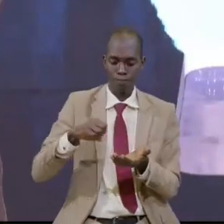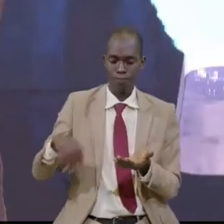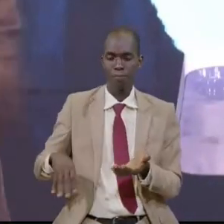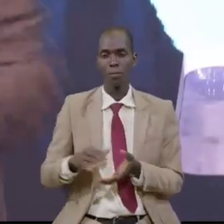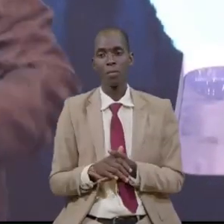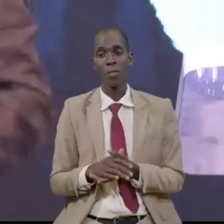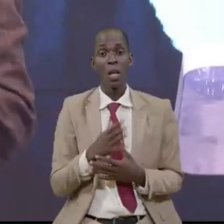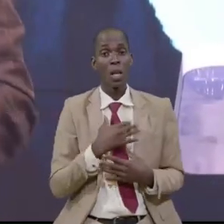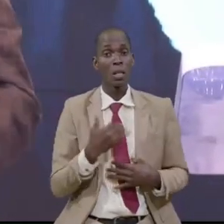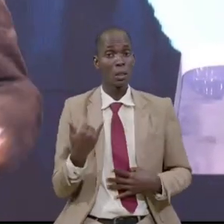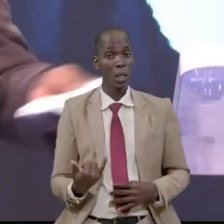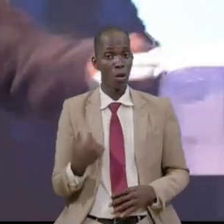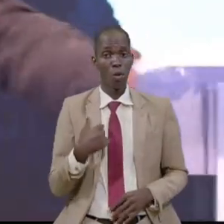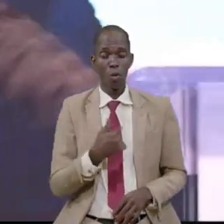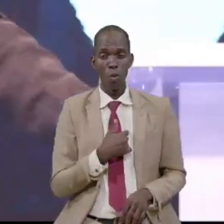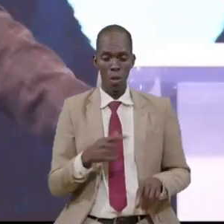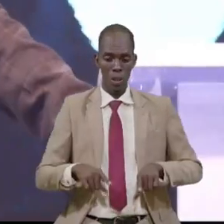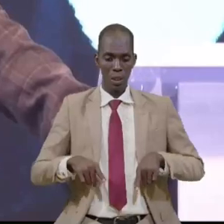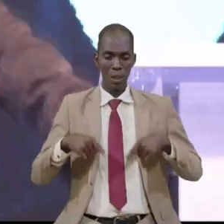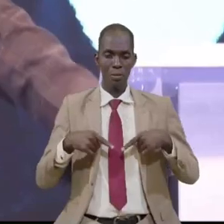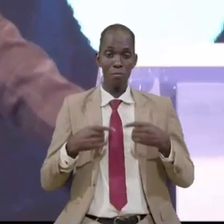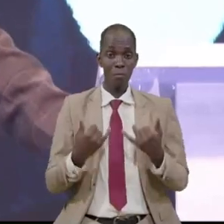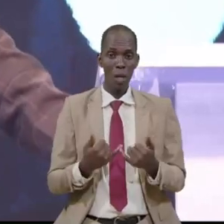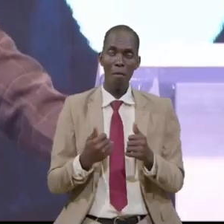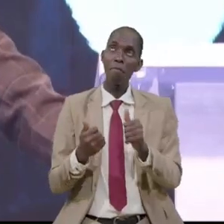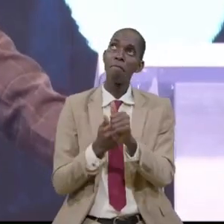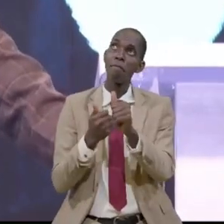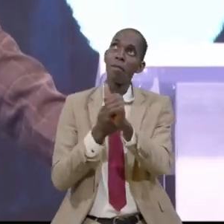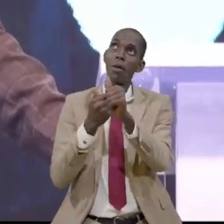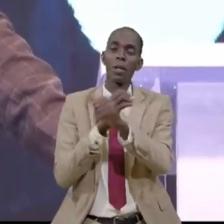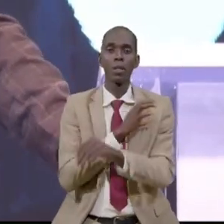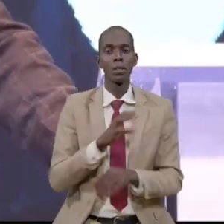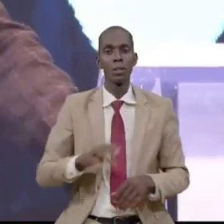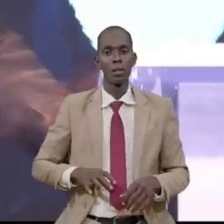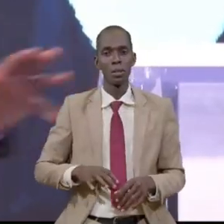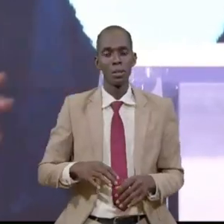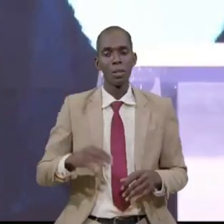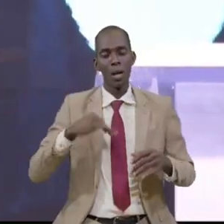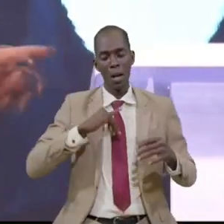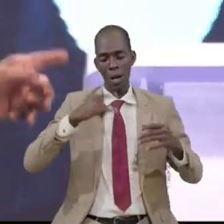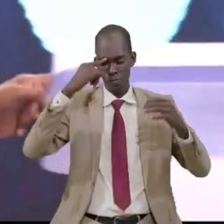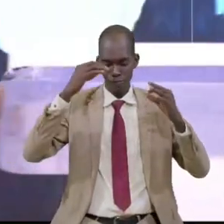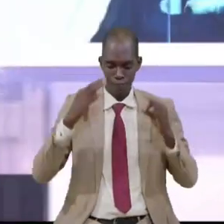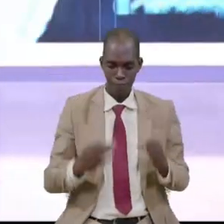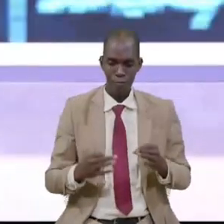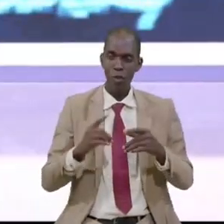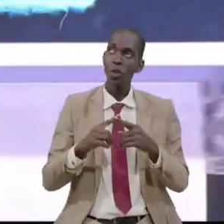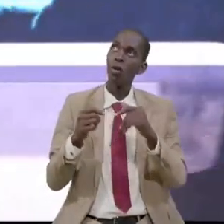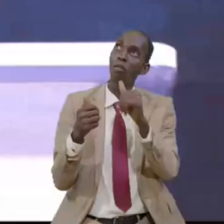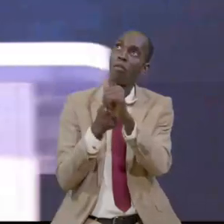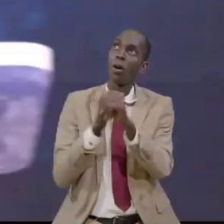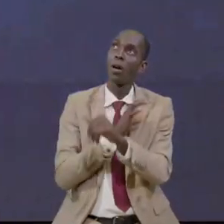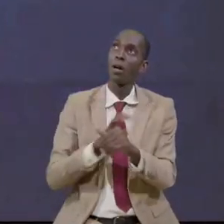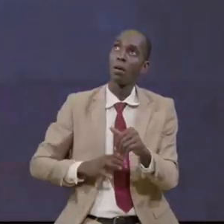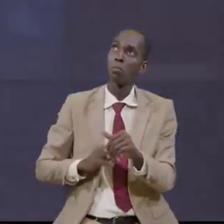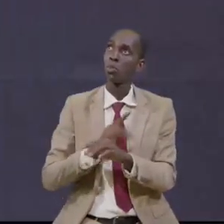on vit on suit Christ j'ai décidé de suivre Christ pas de